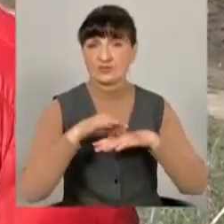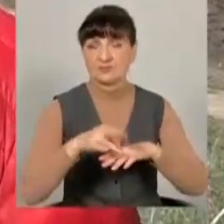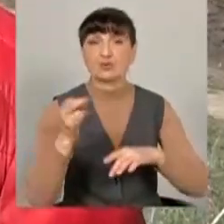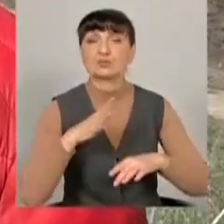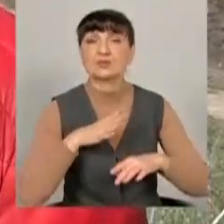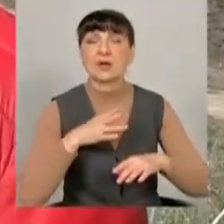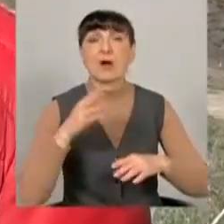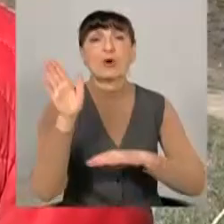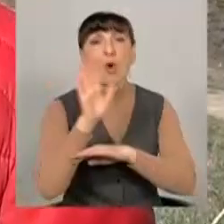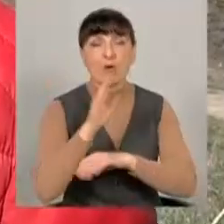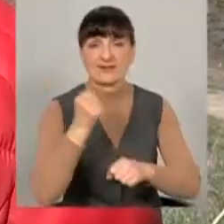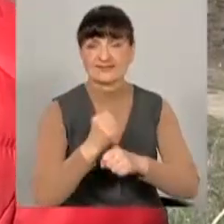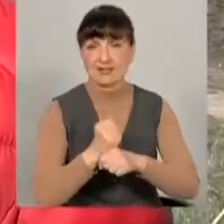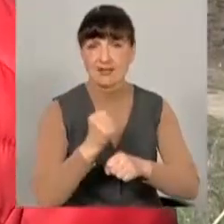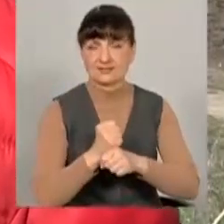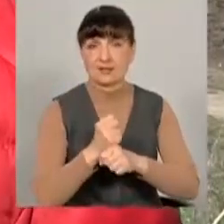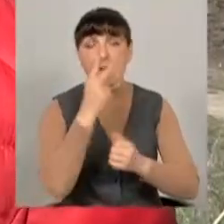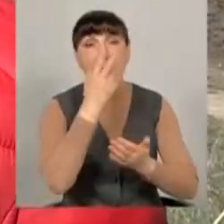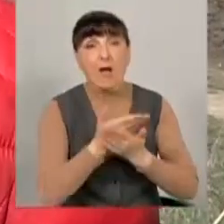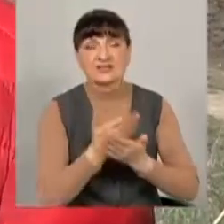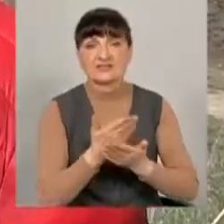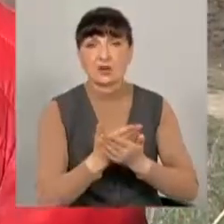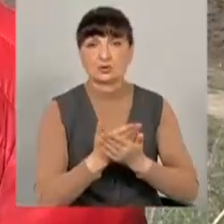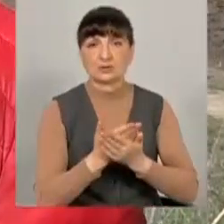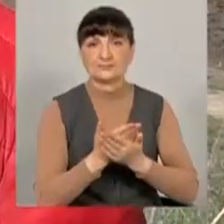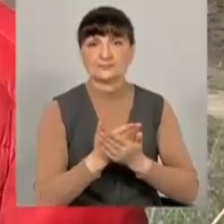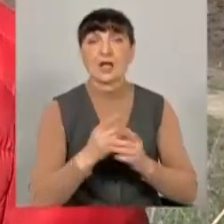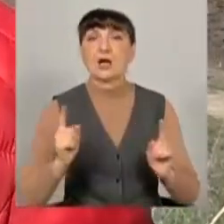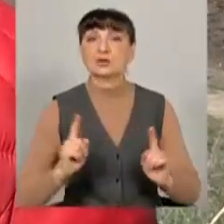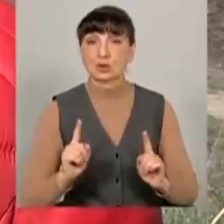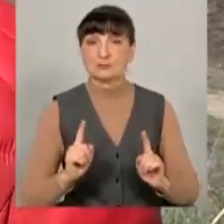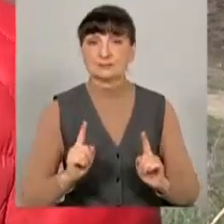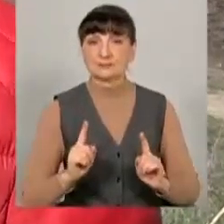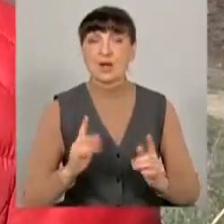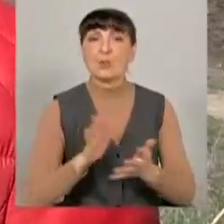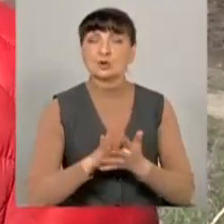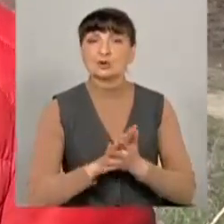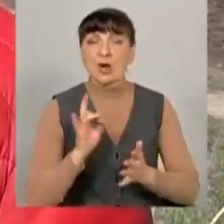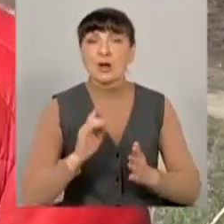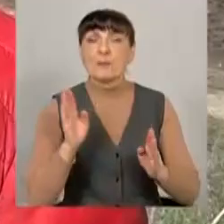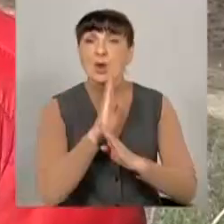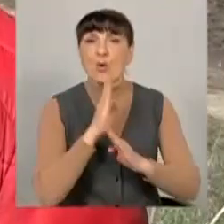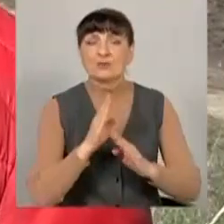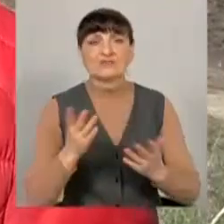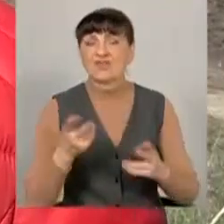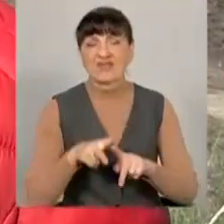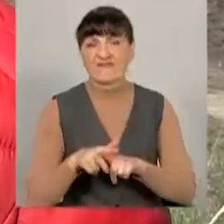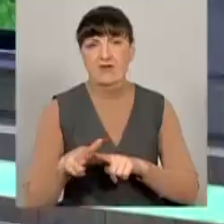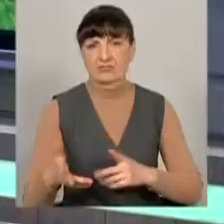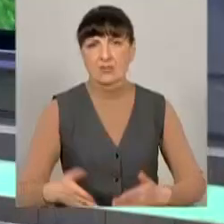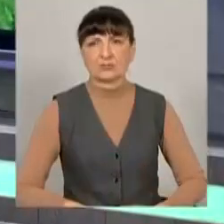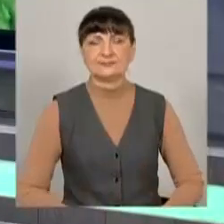какие-то ролики снимать, показывающие, что мусор на природе – это огромный-огромный